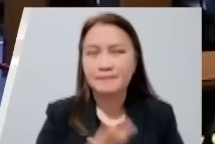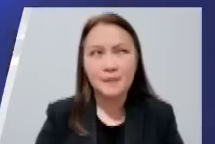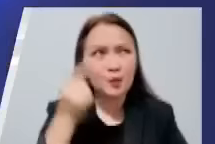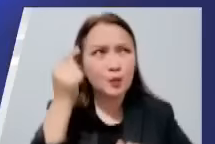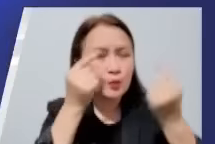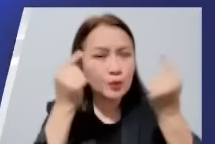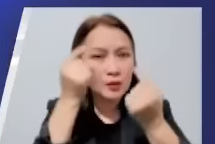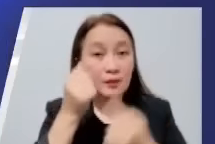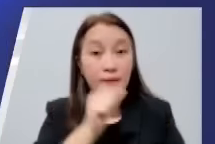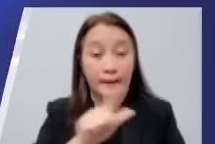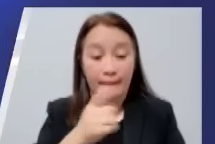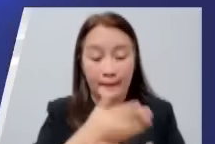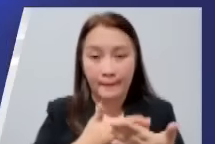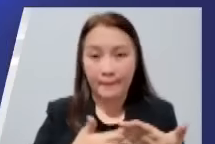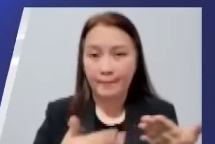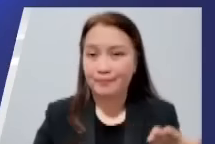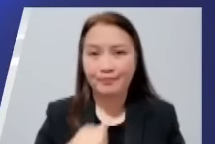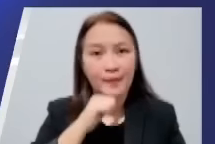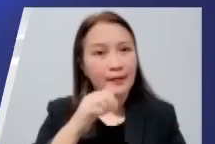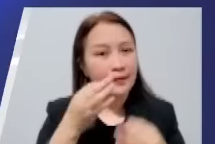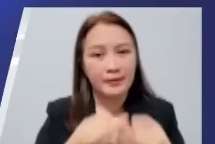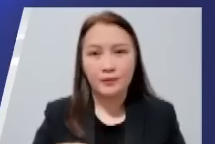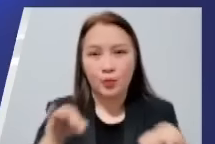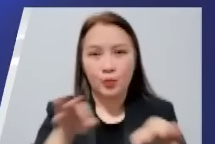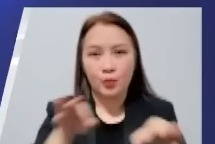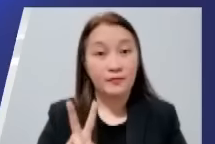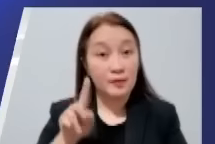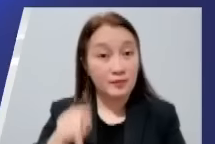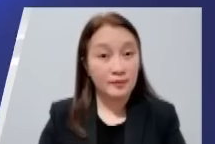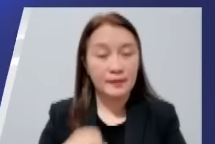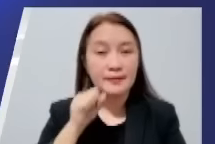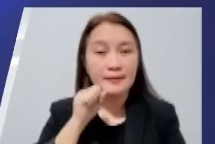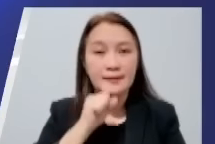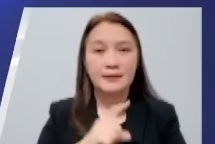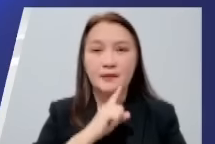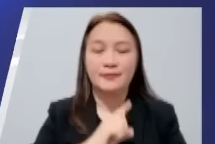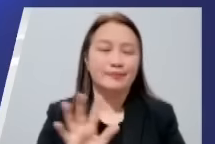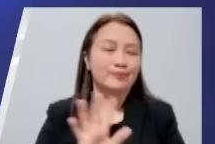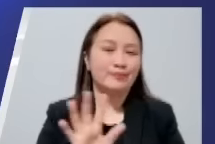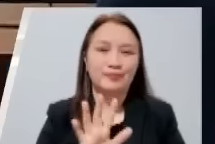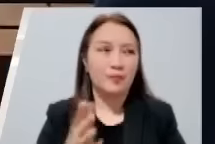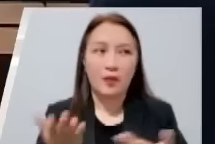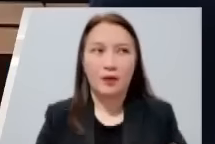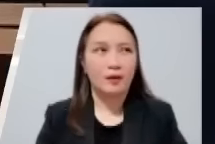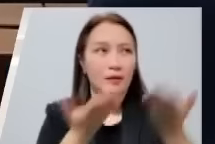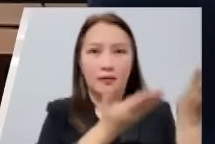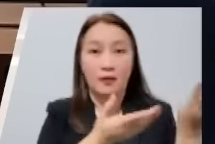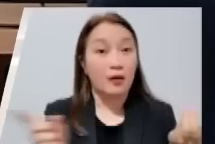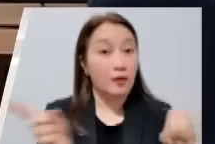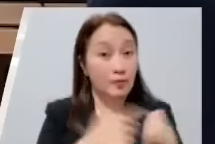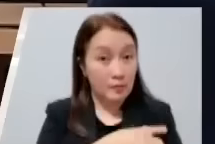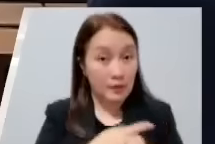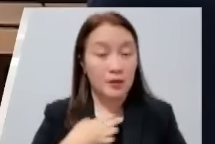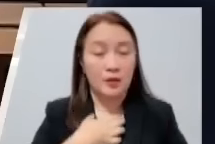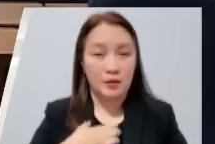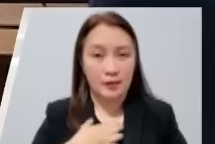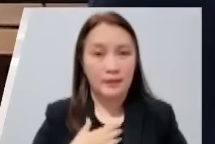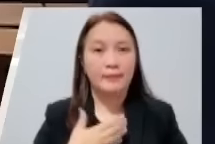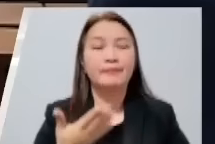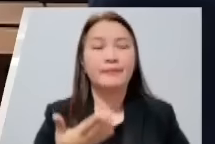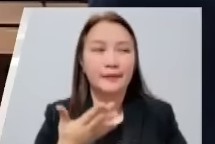bagay, hindi importante si VP Sara. Kaya wag na daw maghain ng mga impeachment complaint dahil makakaabala lang daw